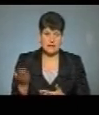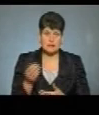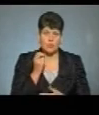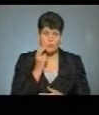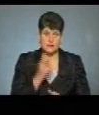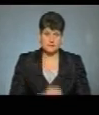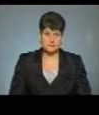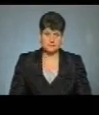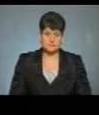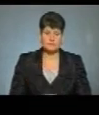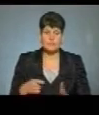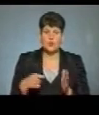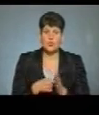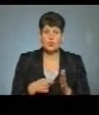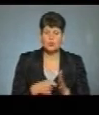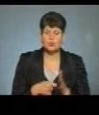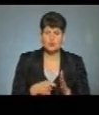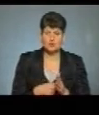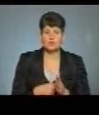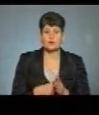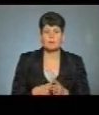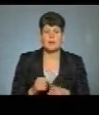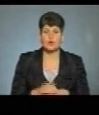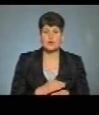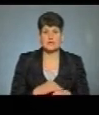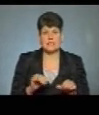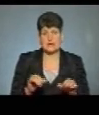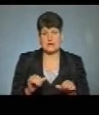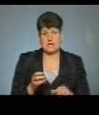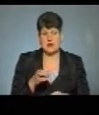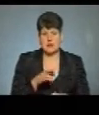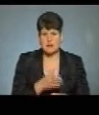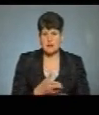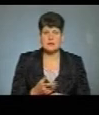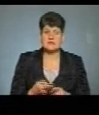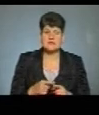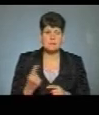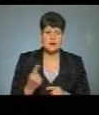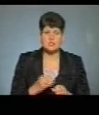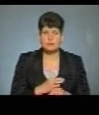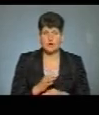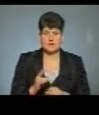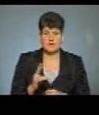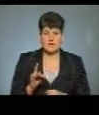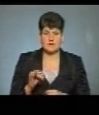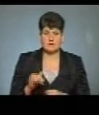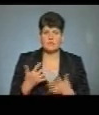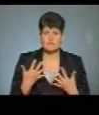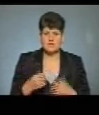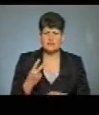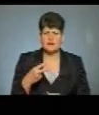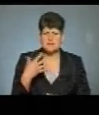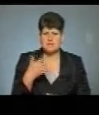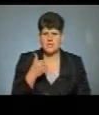обіди. Годують безхатьків під час проєкту «Благодійна їдальня», розповів Андрій Марчук. За його словами, це перший проєкт «Карітасу». Він діє 25